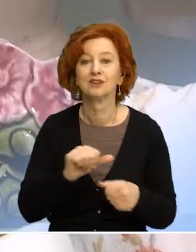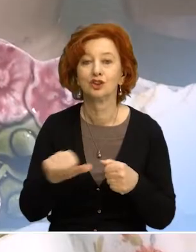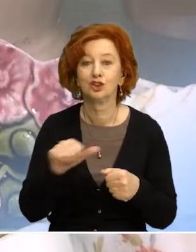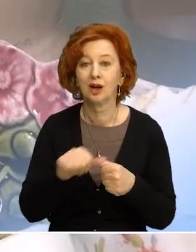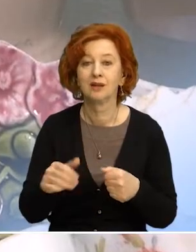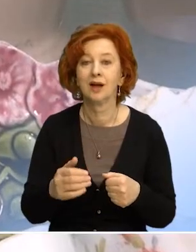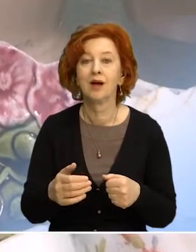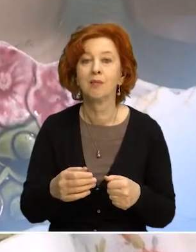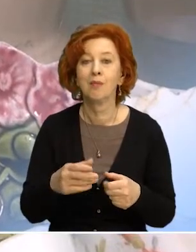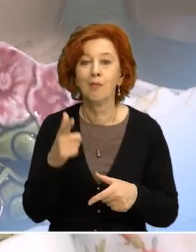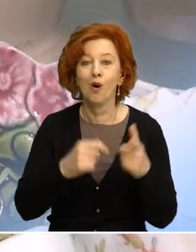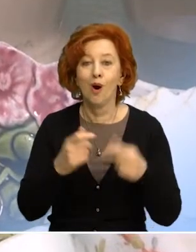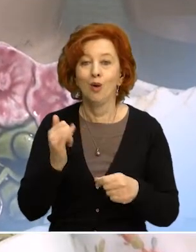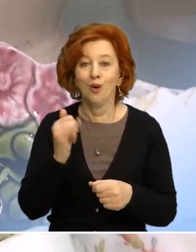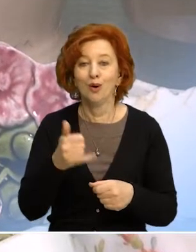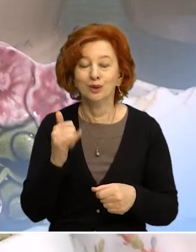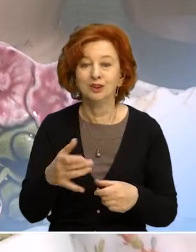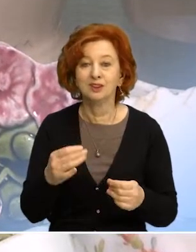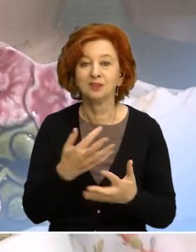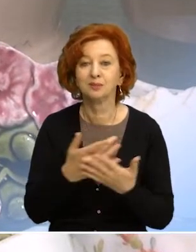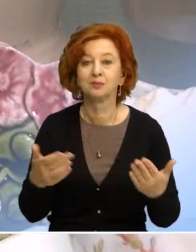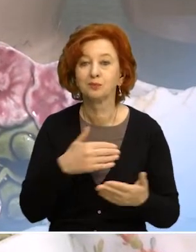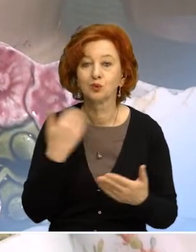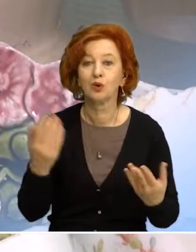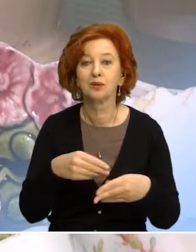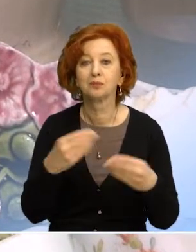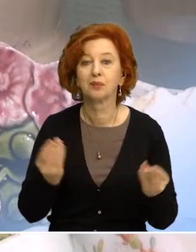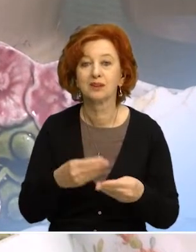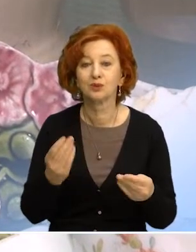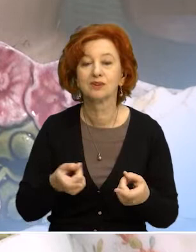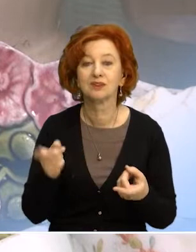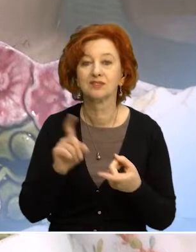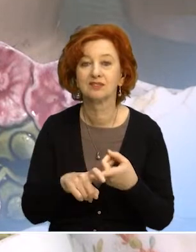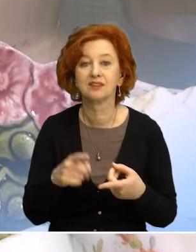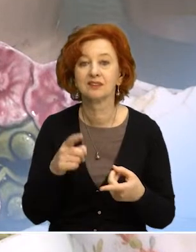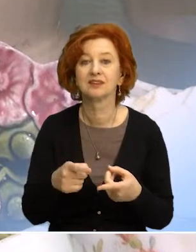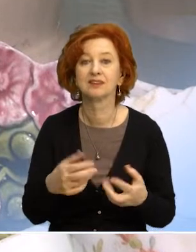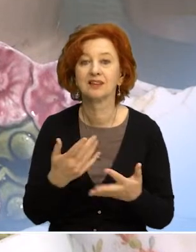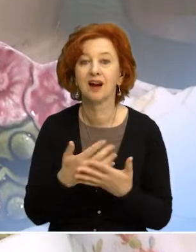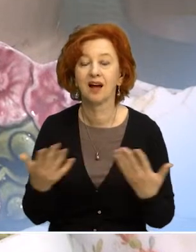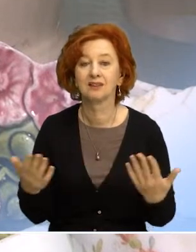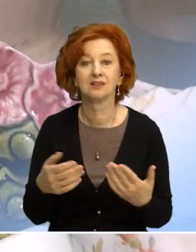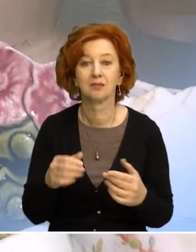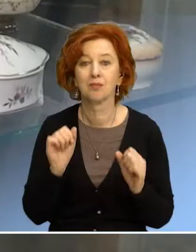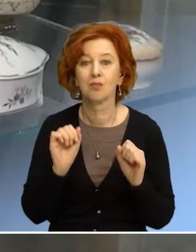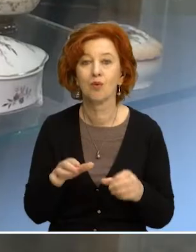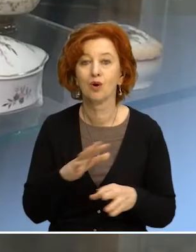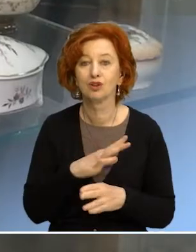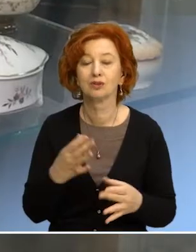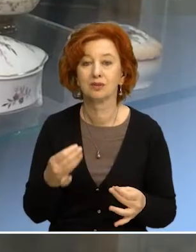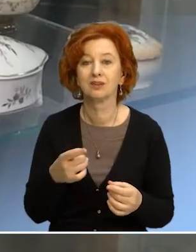сервизов, молочники, очень много посуды, связанной с напитком, который мы не